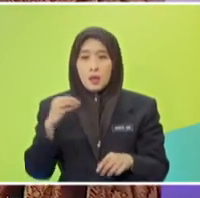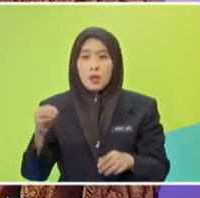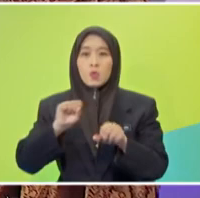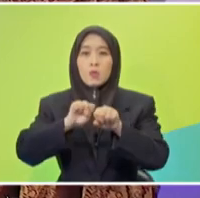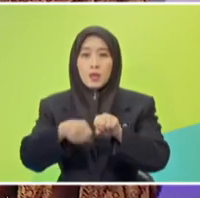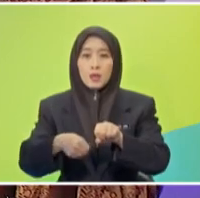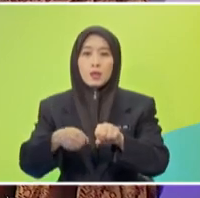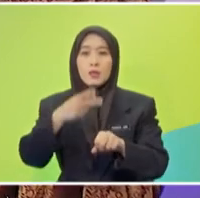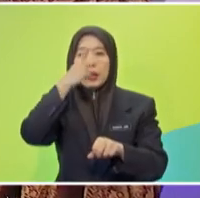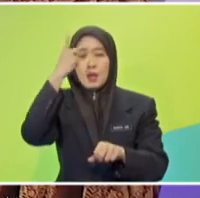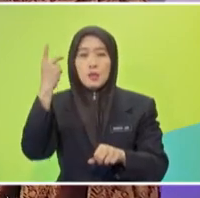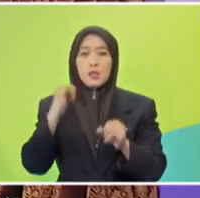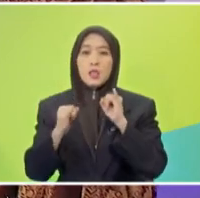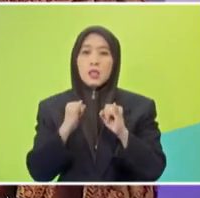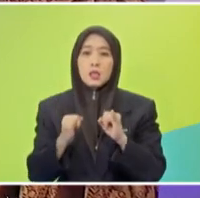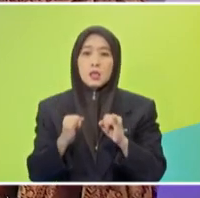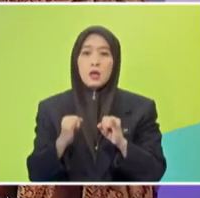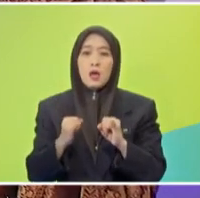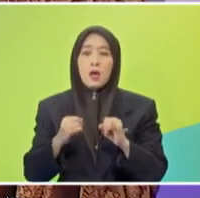mana bagaimana